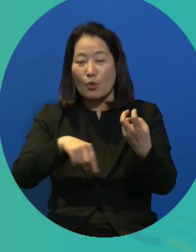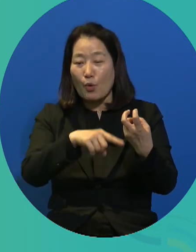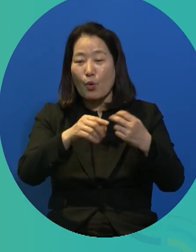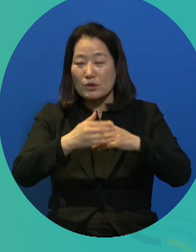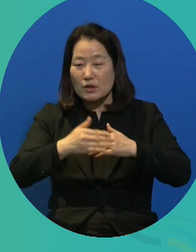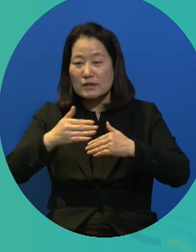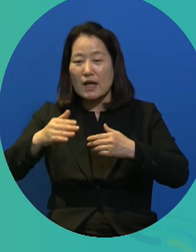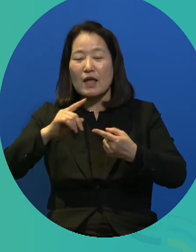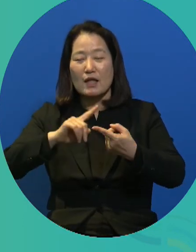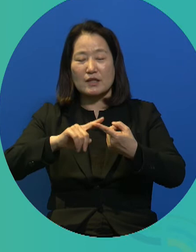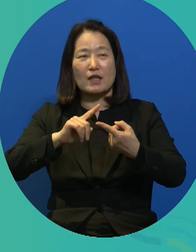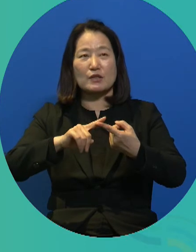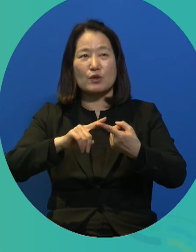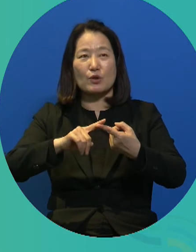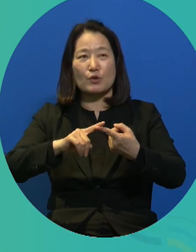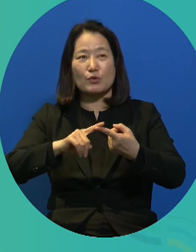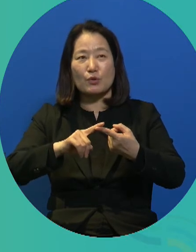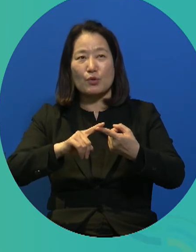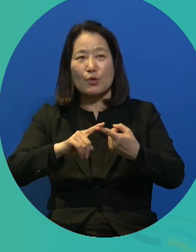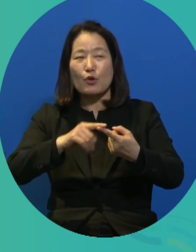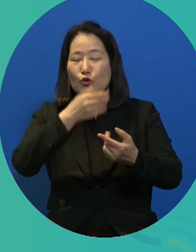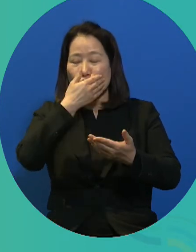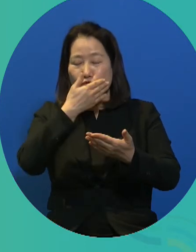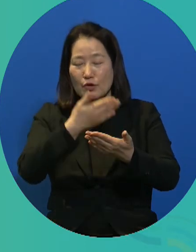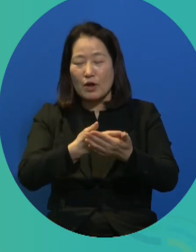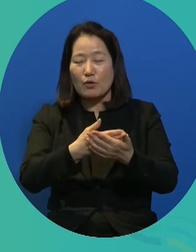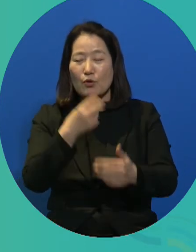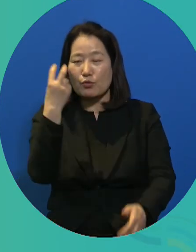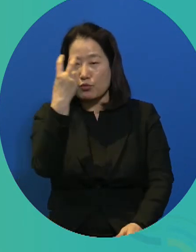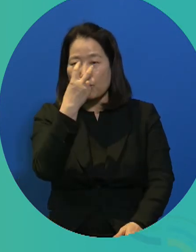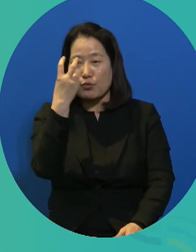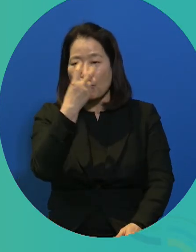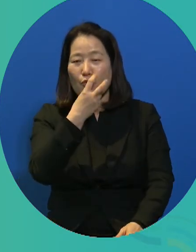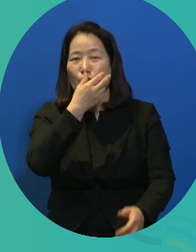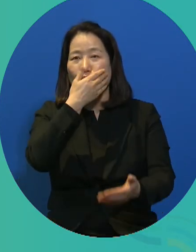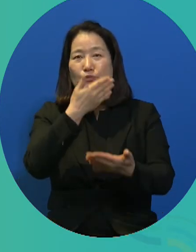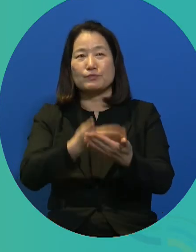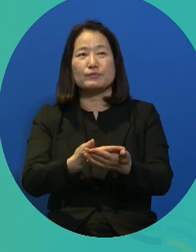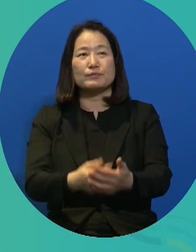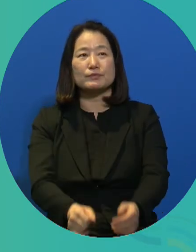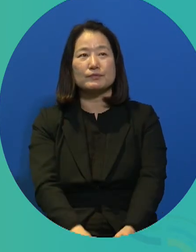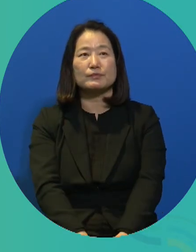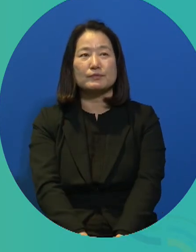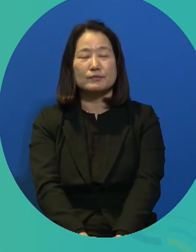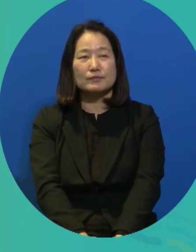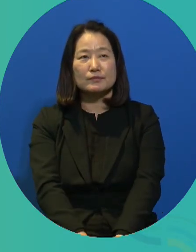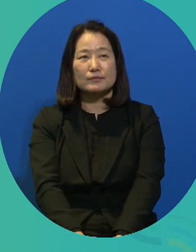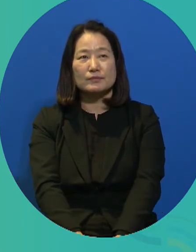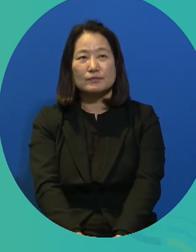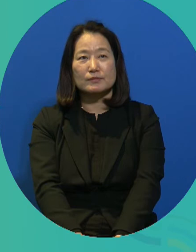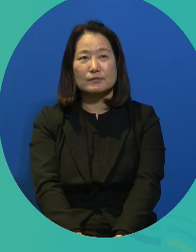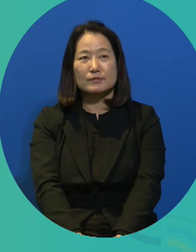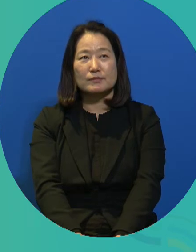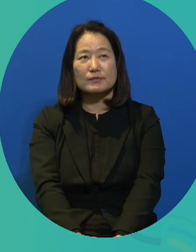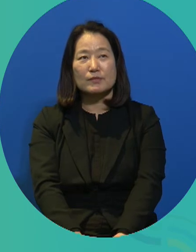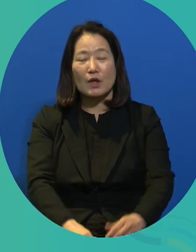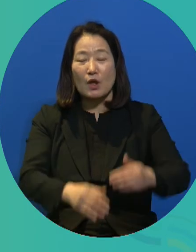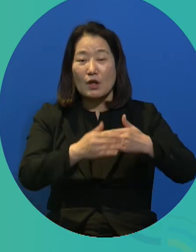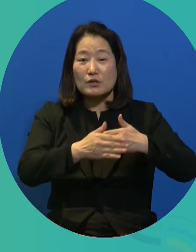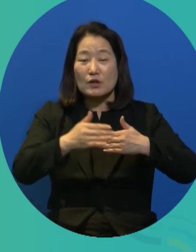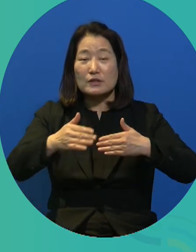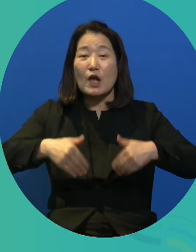대한 부분이 가장 이제 중요한 문제 지점이라고 볼 수 있을 것 같습니다. 이런 필요한